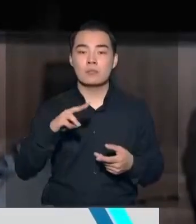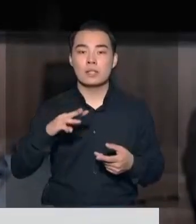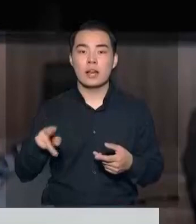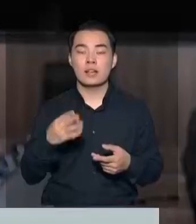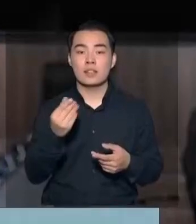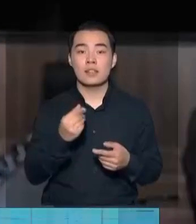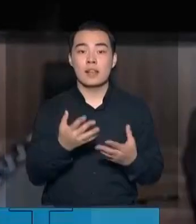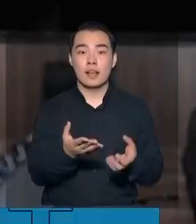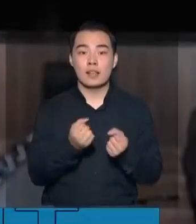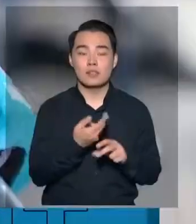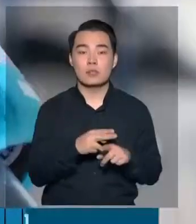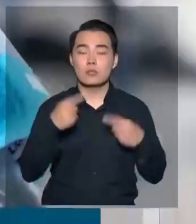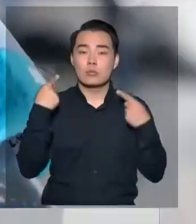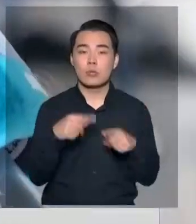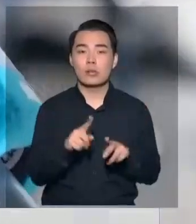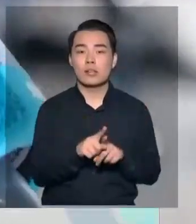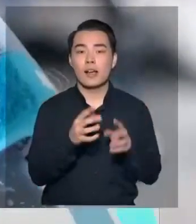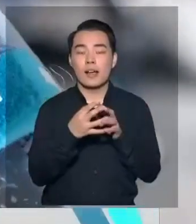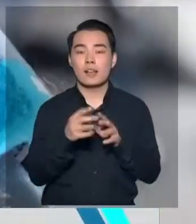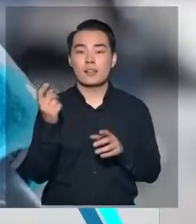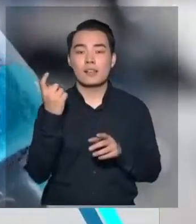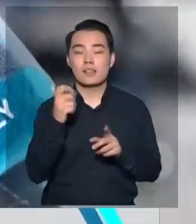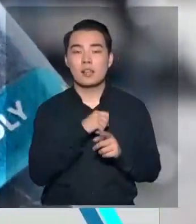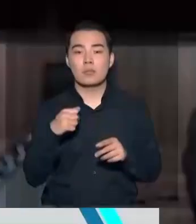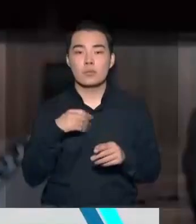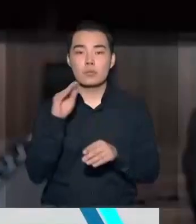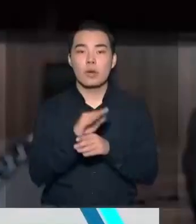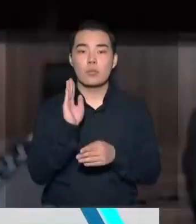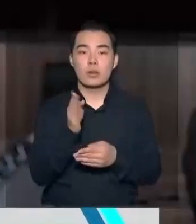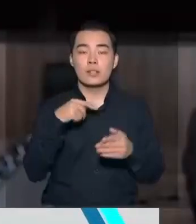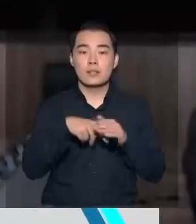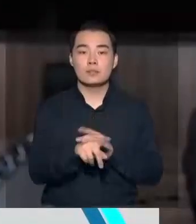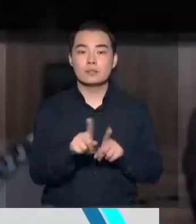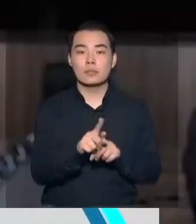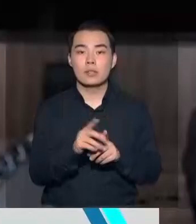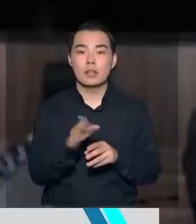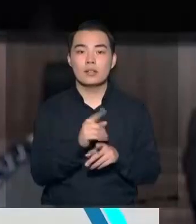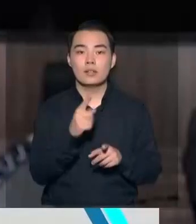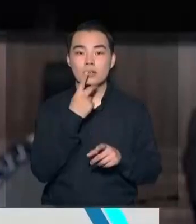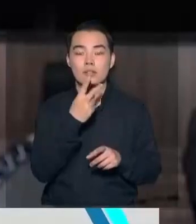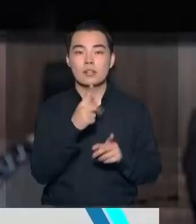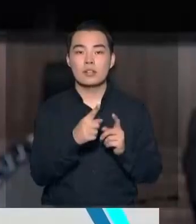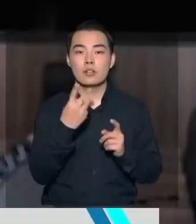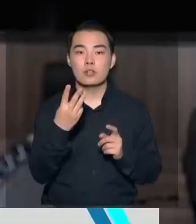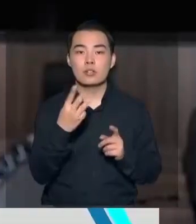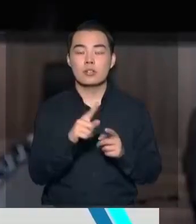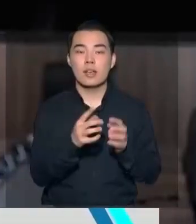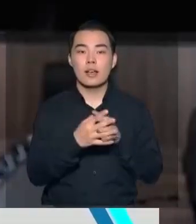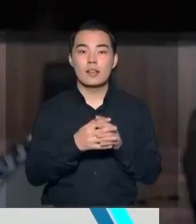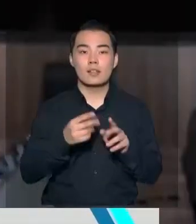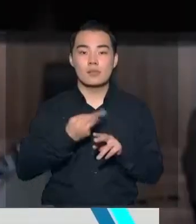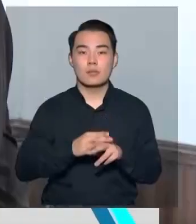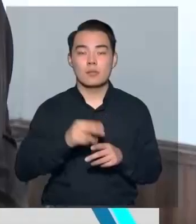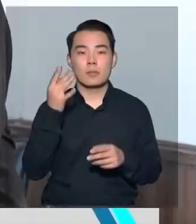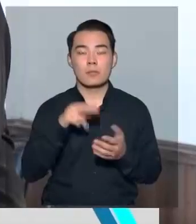уже басқа сельский округтарды қосамыз. Соның ішінде Жезқазған қаласындағы 3 сельский округтар қосып жоспар